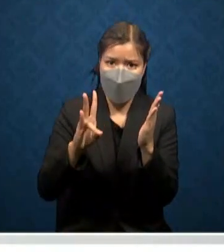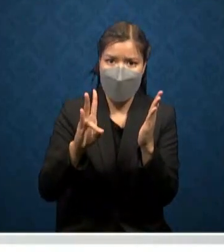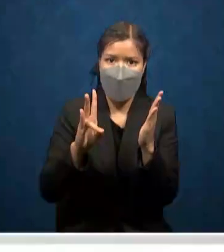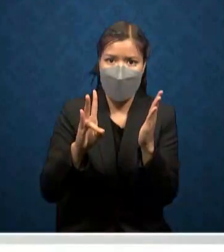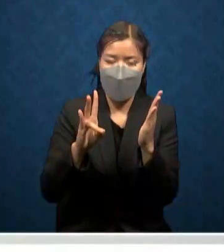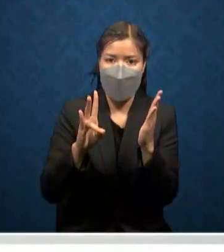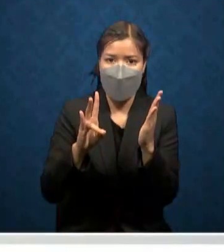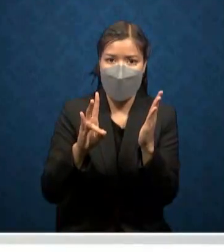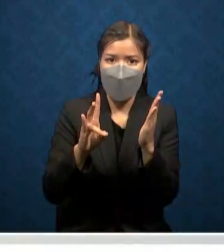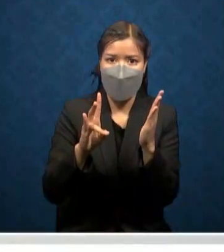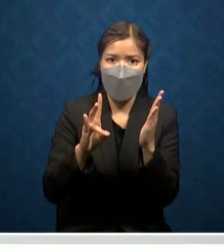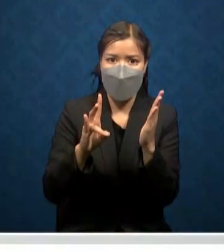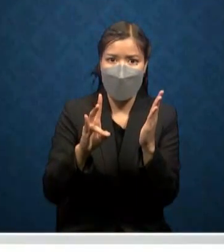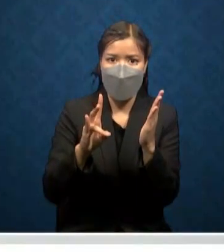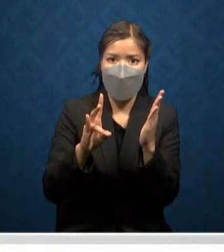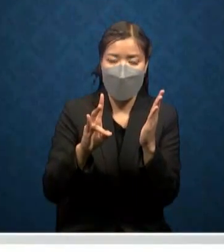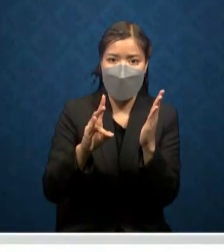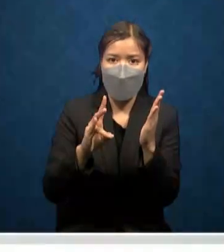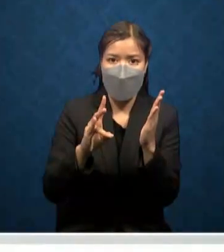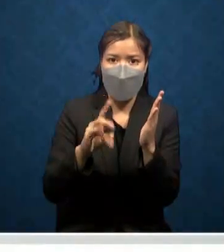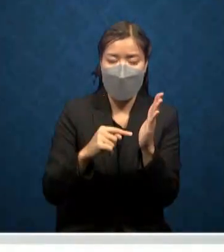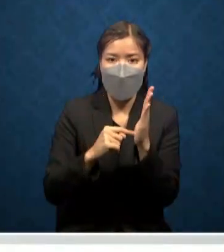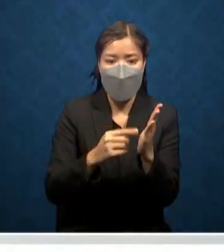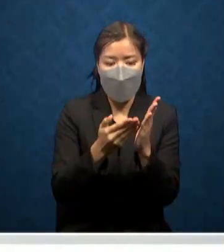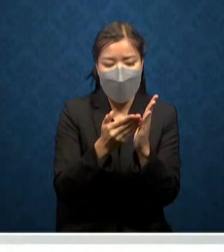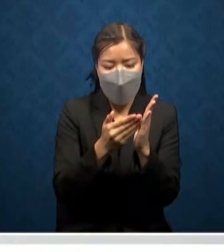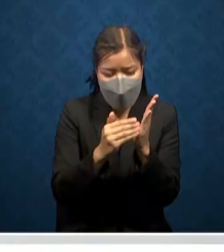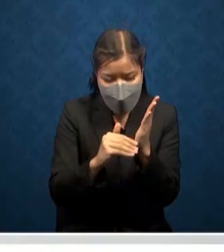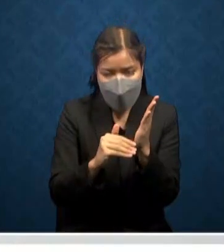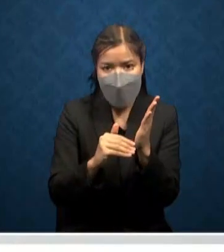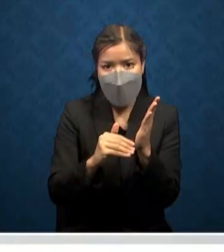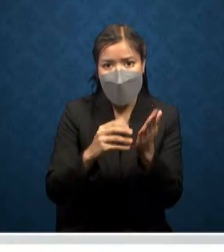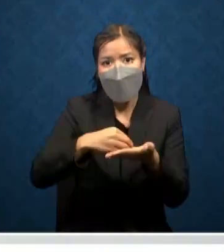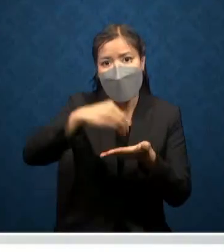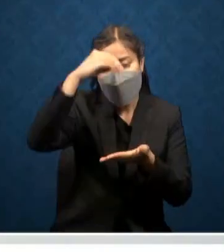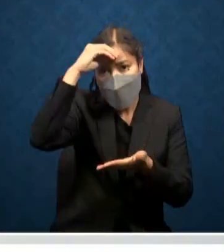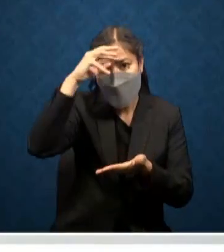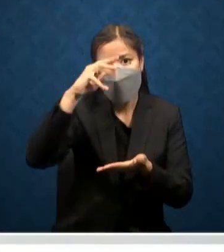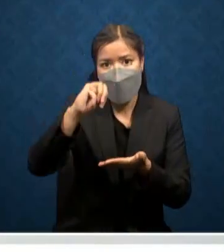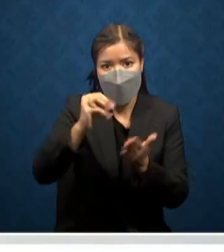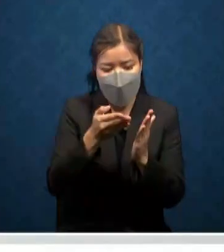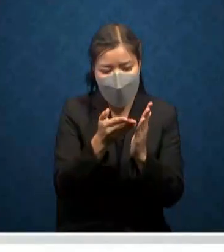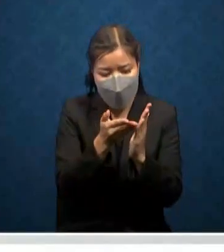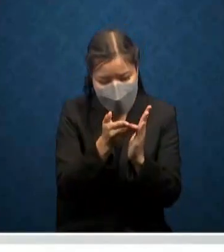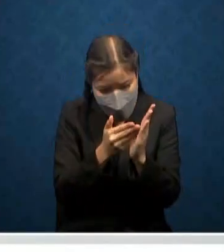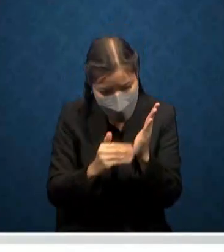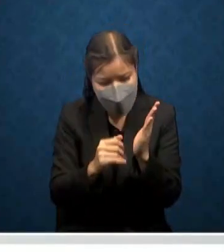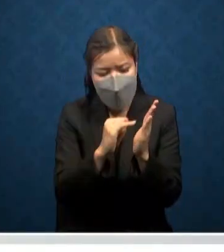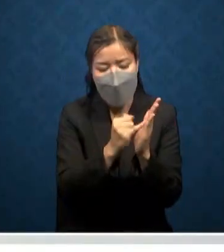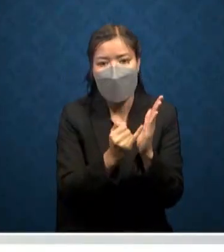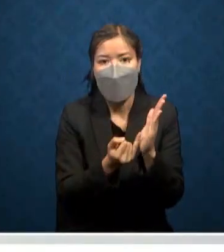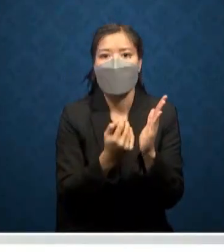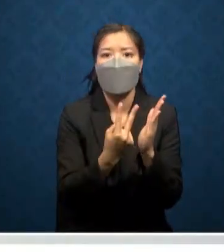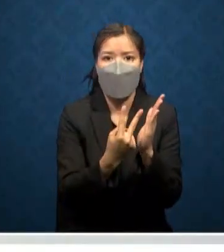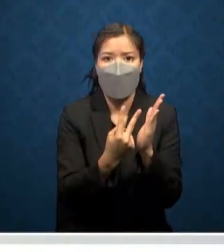เดียวกันวางเขตพื้นที่อย่างเช่นเขตพื้นที่มัธยมศึกษานะครับอาจจะกินพื้นที่ครอบคลุม 1 2จังหวัดนะครับ